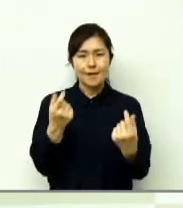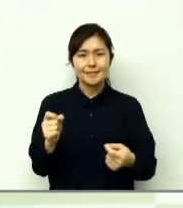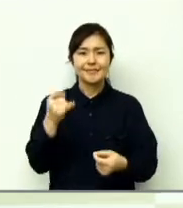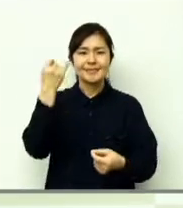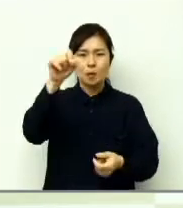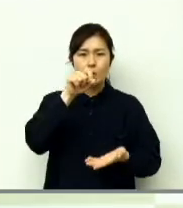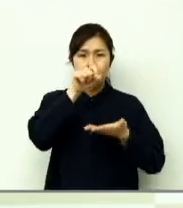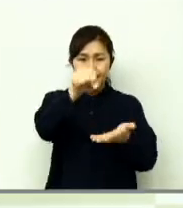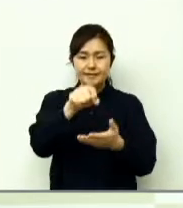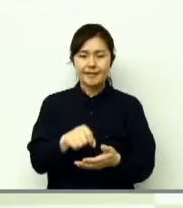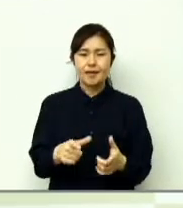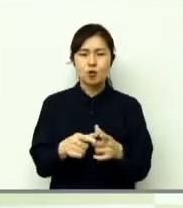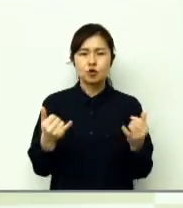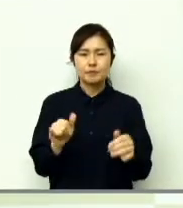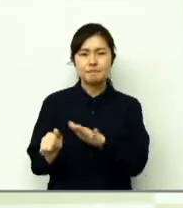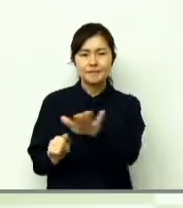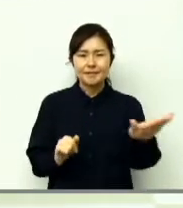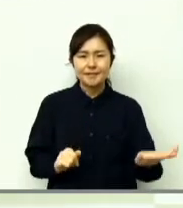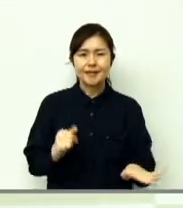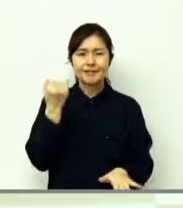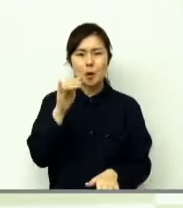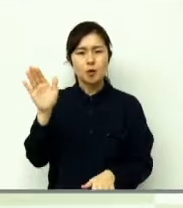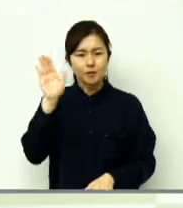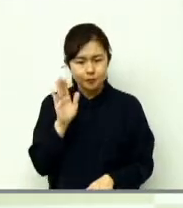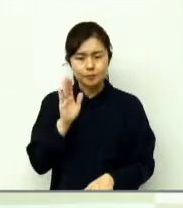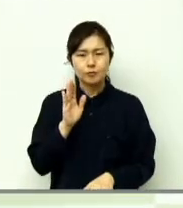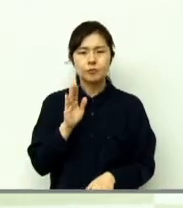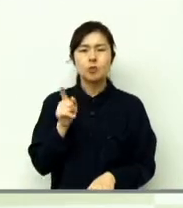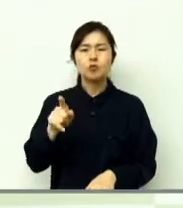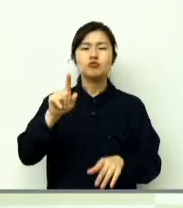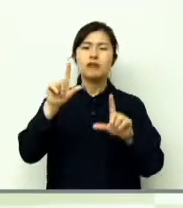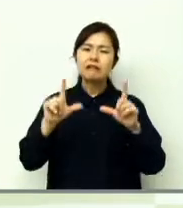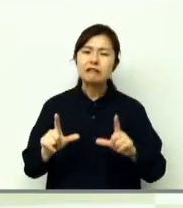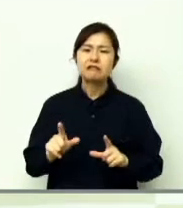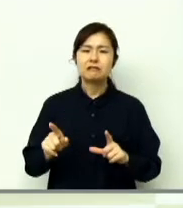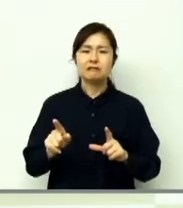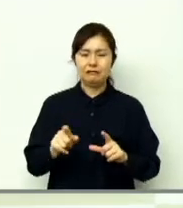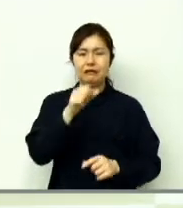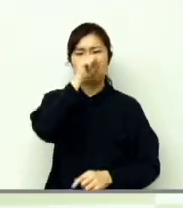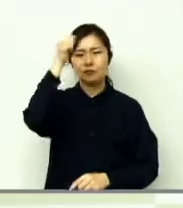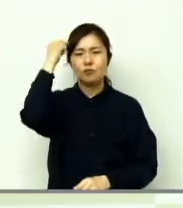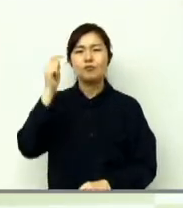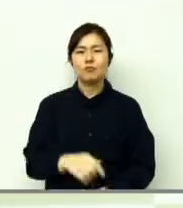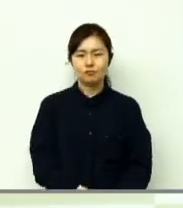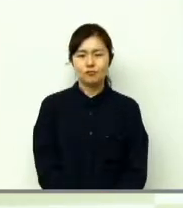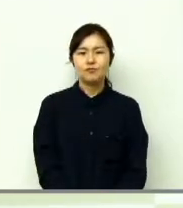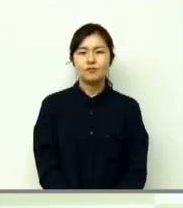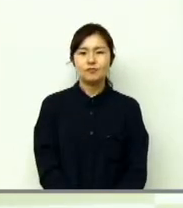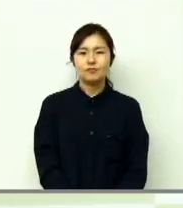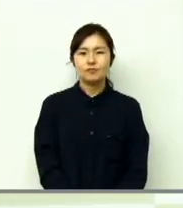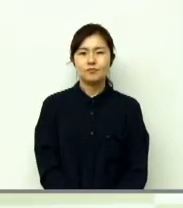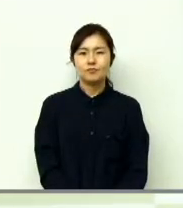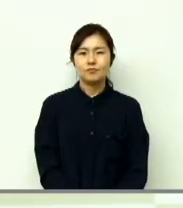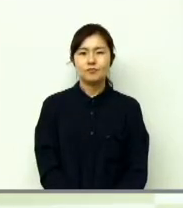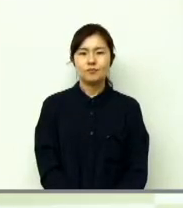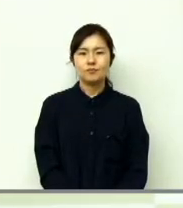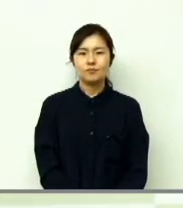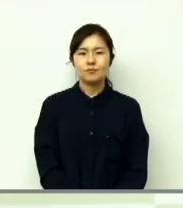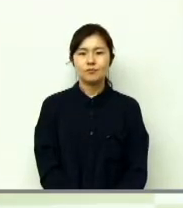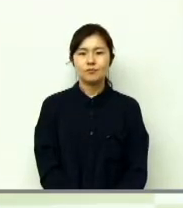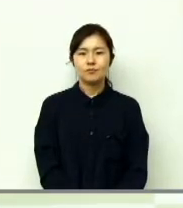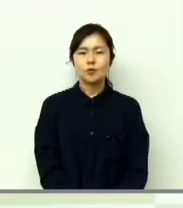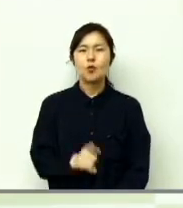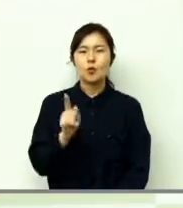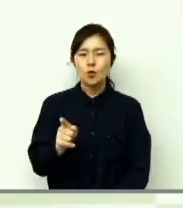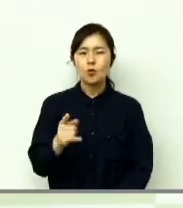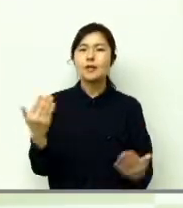肢を示していただくということが望ましいんだろうというふうに思っております。そうした状況になることは期待